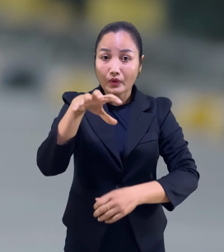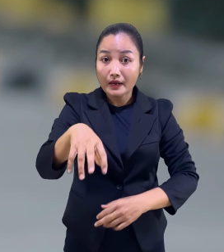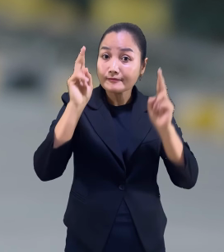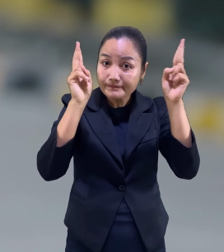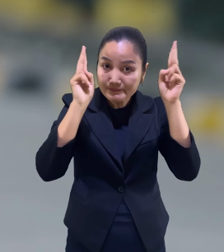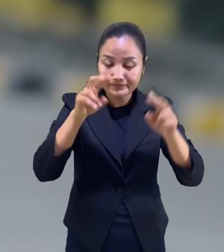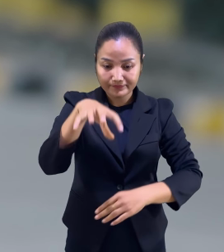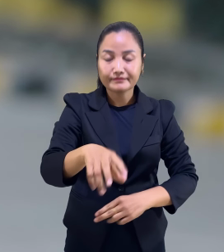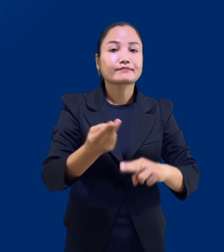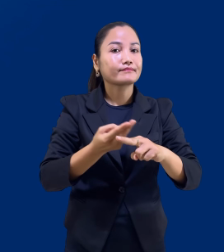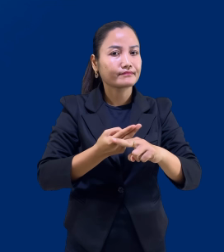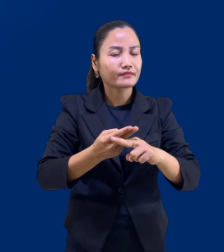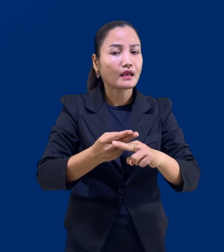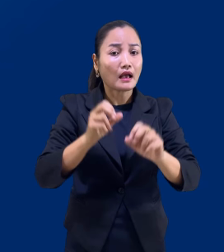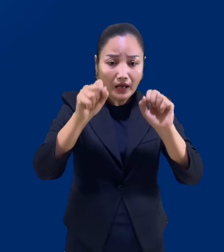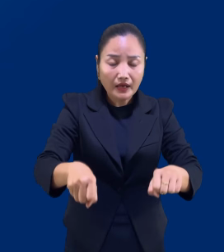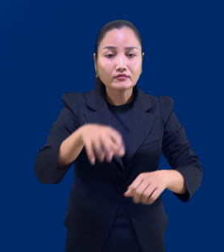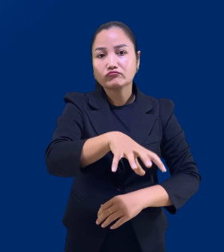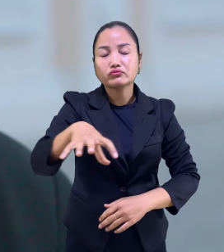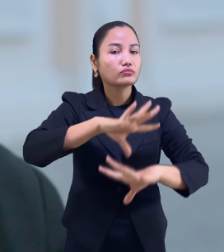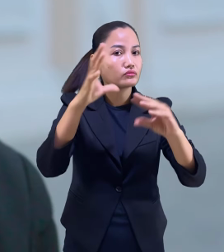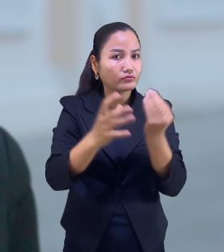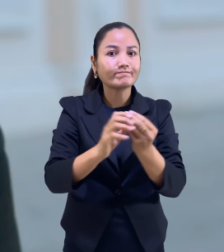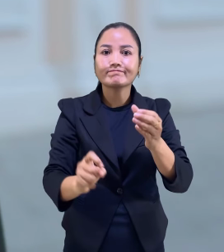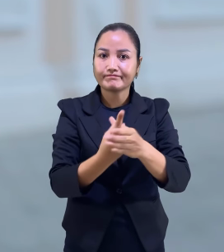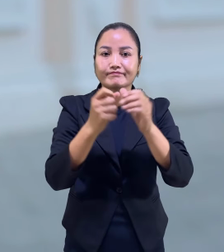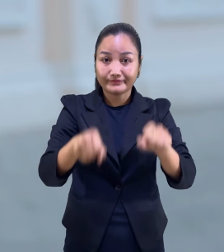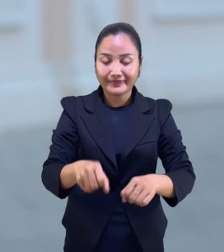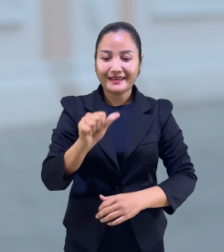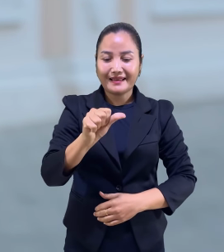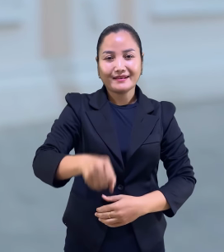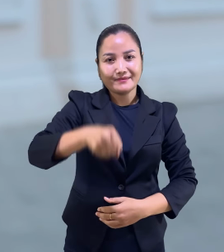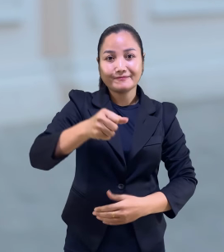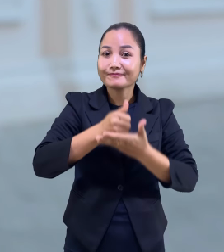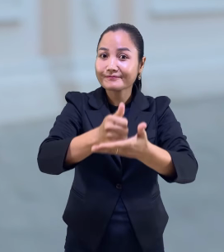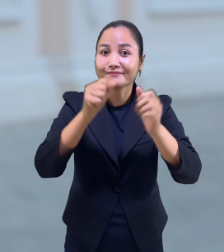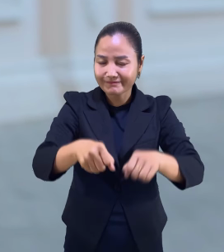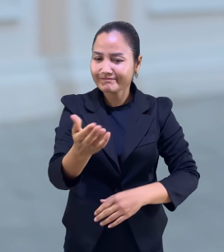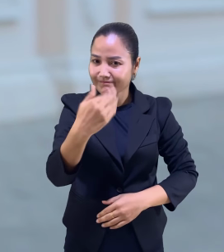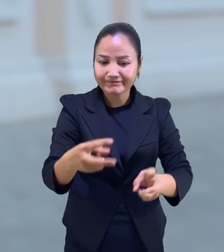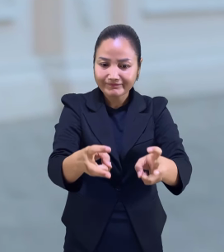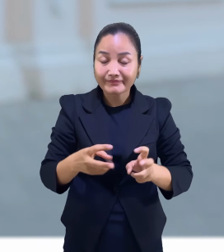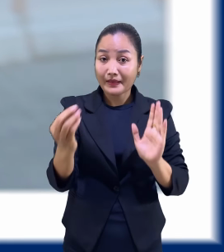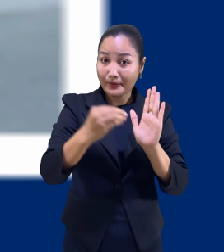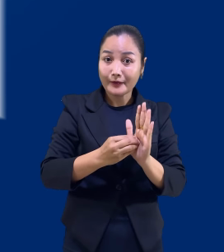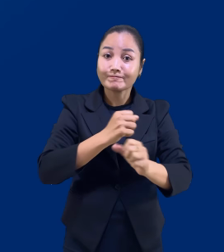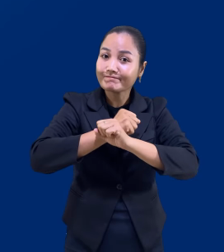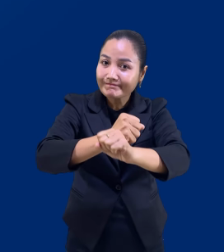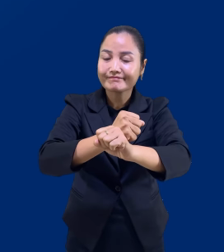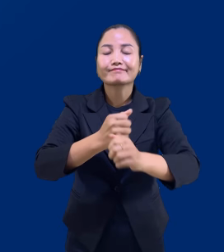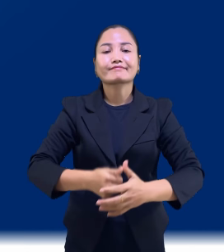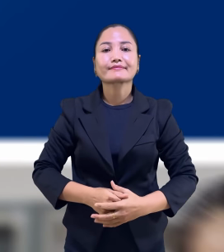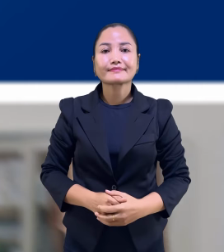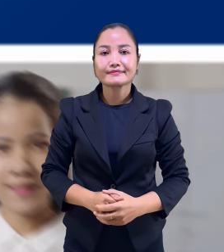គ្រឹះស្ថានបណ្ដុះបណ្ដាល អាចកើតឡើងគ្រប់ទីកន្លែង អេបសុវត្ថិភាពយើងអាចជួយបានតោះដំឡើងនិងប្រើប្រាស់អេបសុវត្ថិភាពយើង